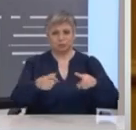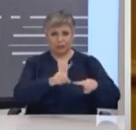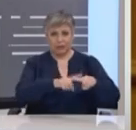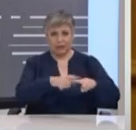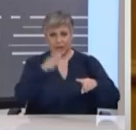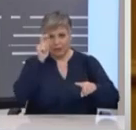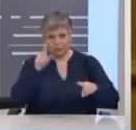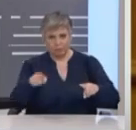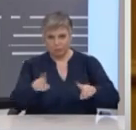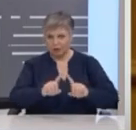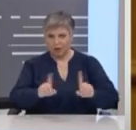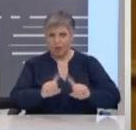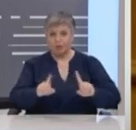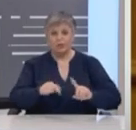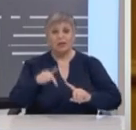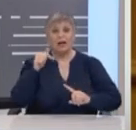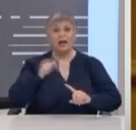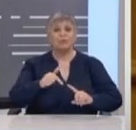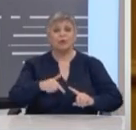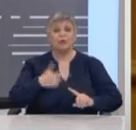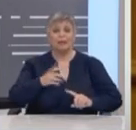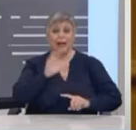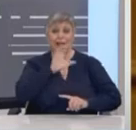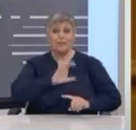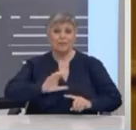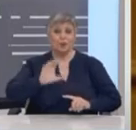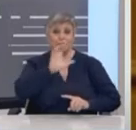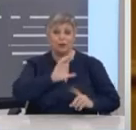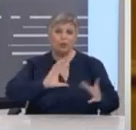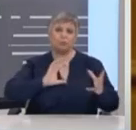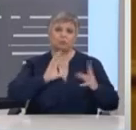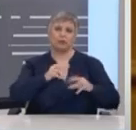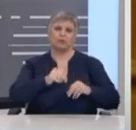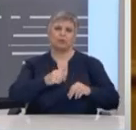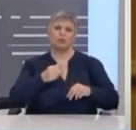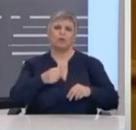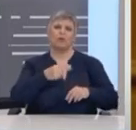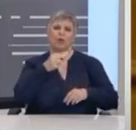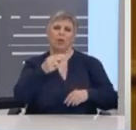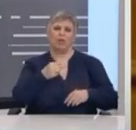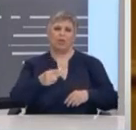ένα ευρωπαϊκό πρόβλημα που ξεκίνησε με τη μορφή που έχει σήμερα, με την